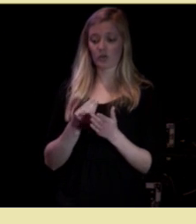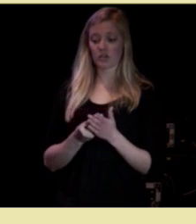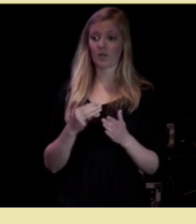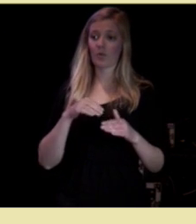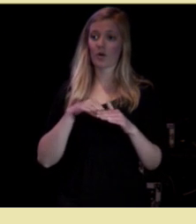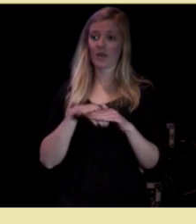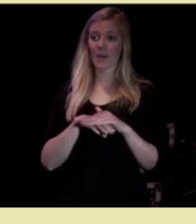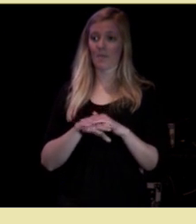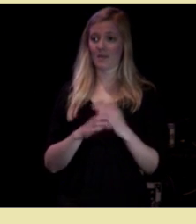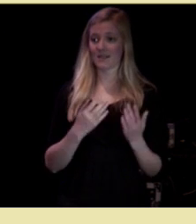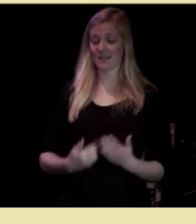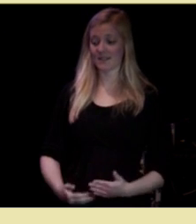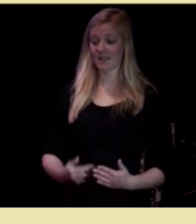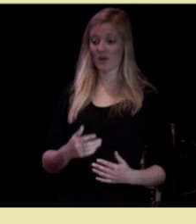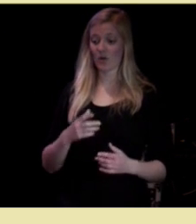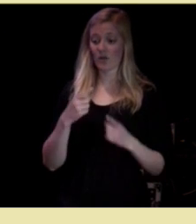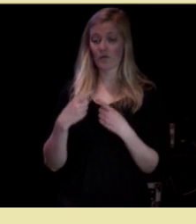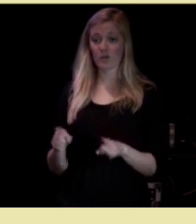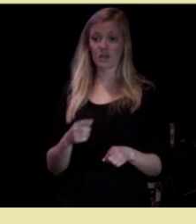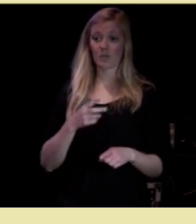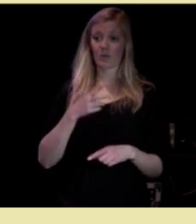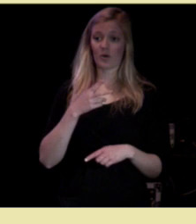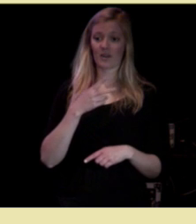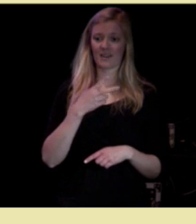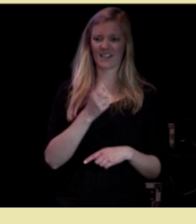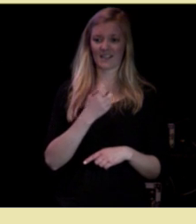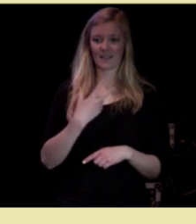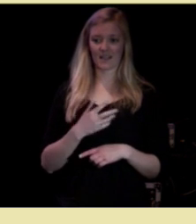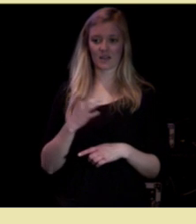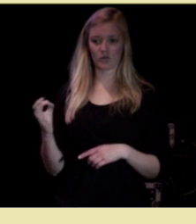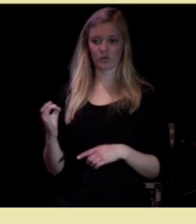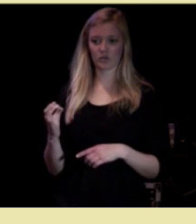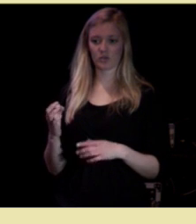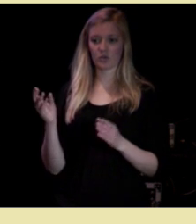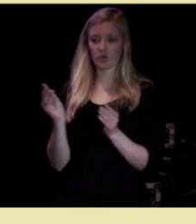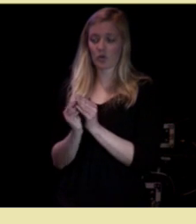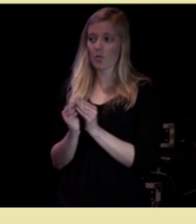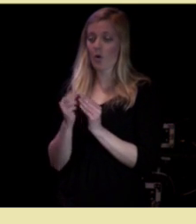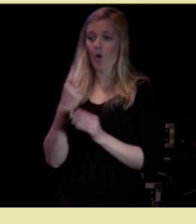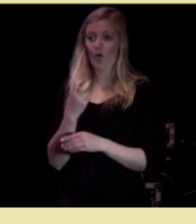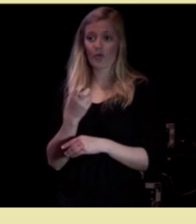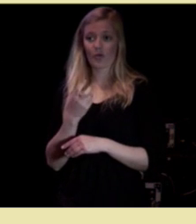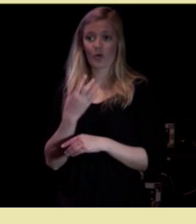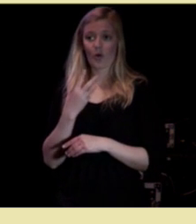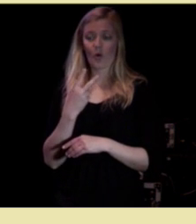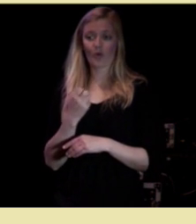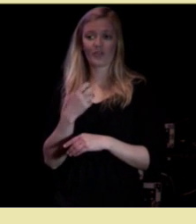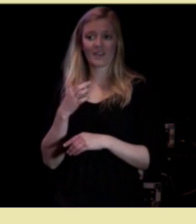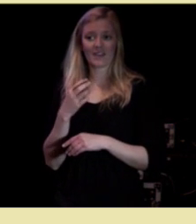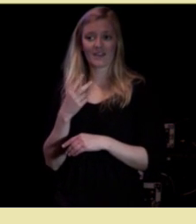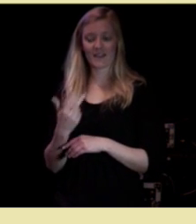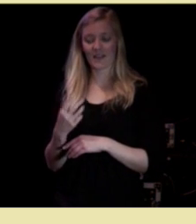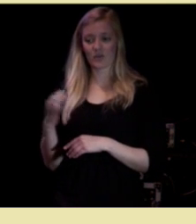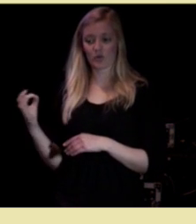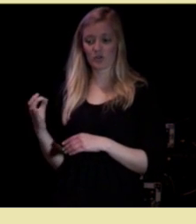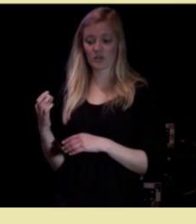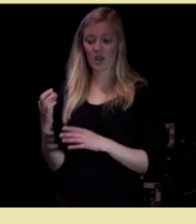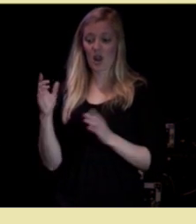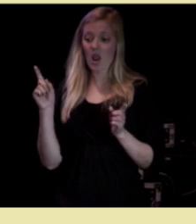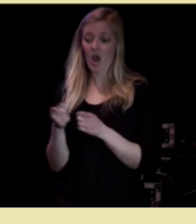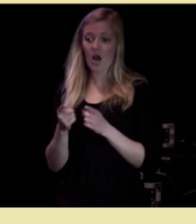på 53 000 per pasient. Sum 83 000, lavere kostnad per pasient per